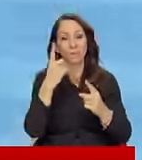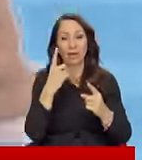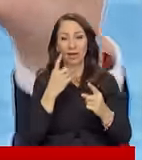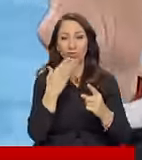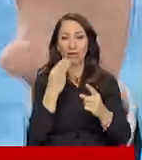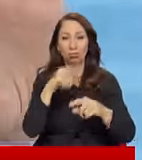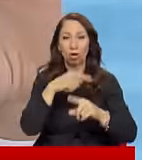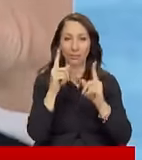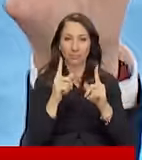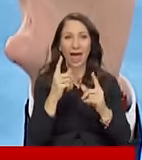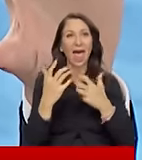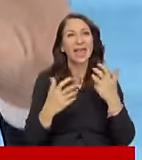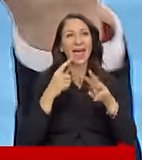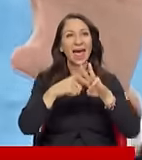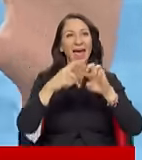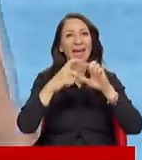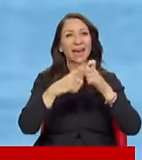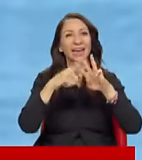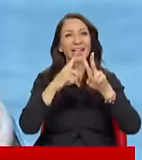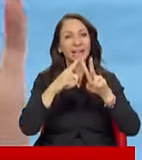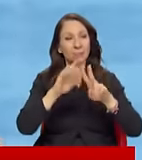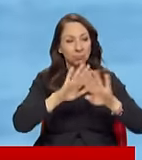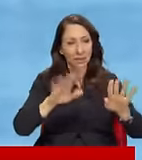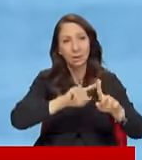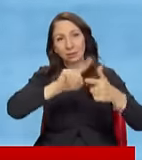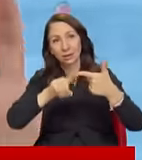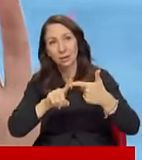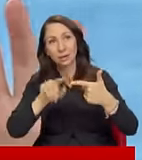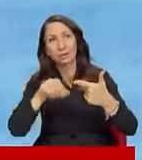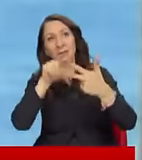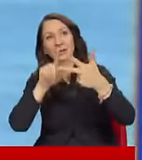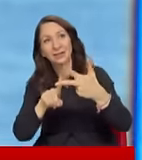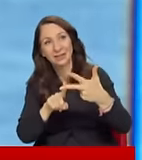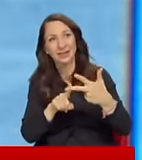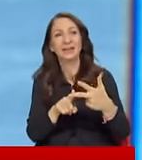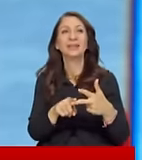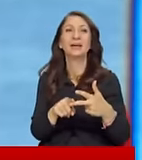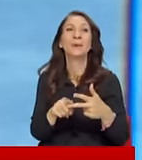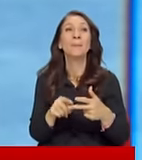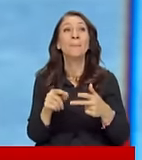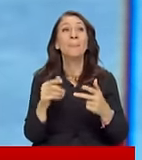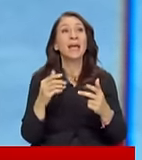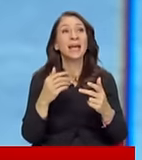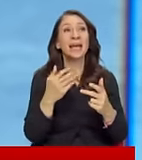ergenlik dönemi işte. Birisi ergenlik döneminden çıktı, öbürü geldi. Sonra şimdi bir öbürü giriyor ergenlik dönemine.